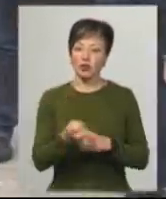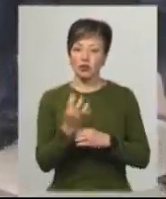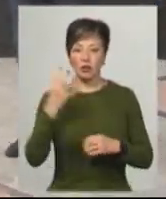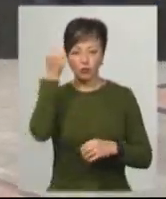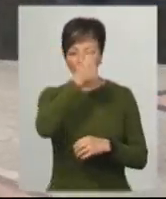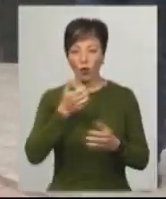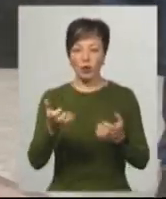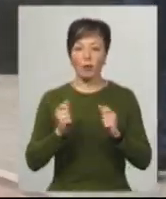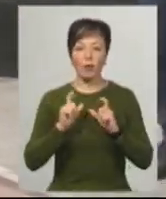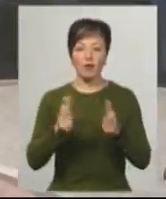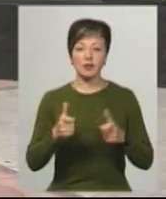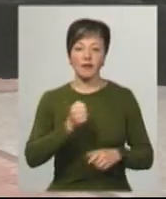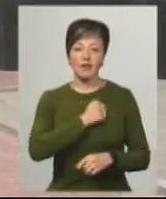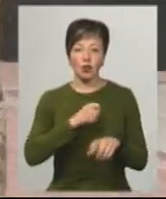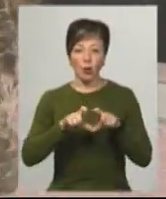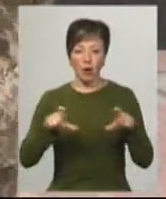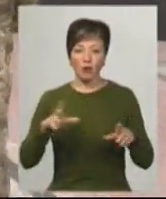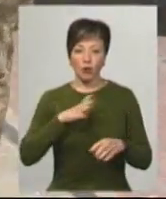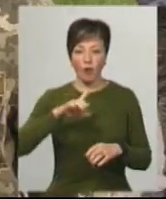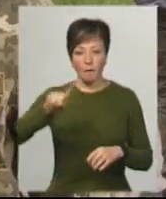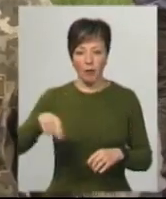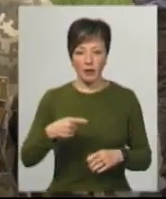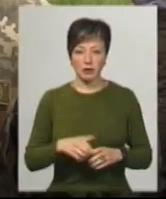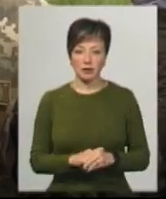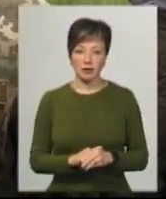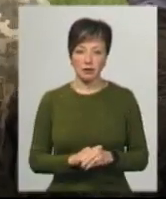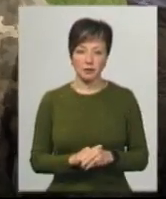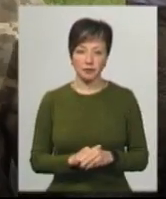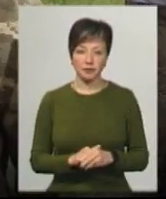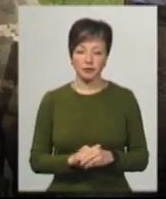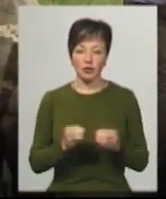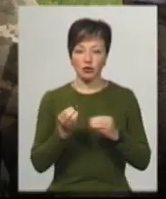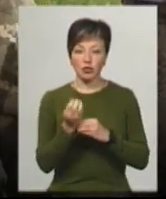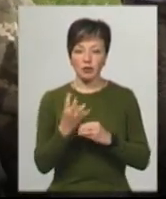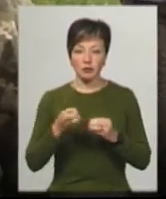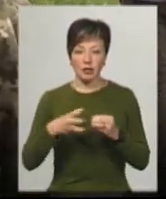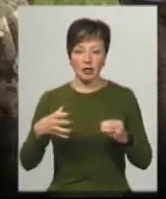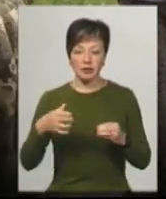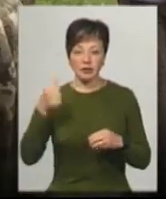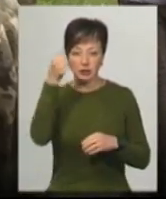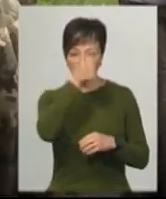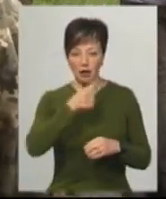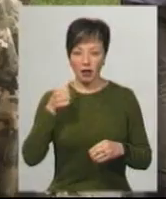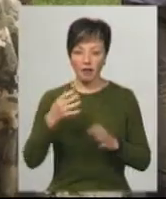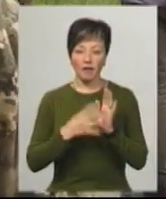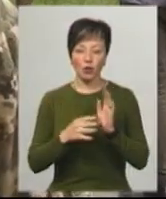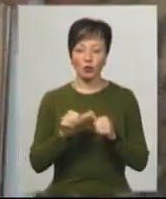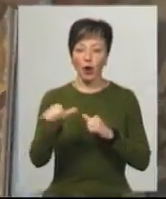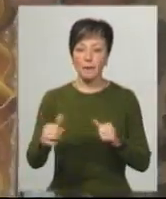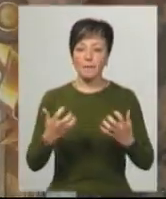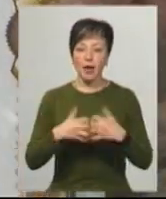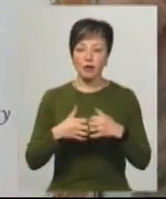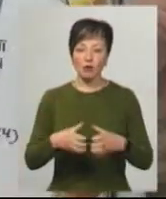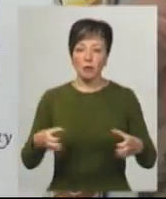році отримав повістку із військкомату та був мобілізований. 2014-2015 рік, 93 окрема механізована бригада міста